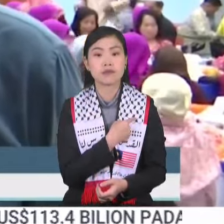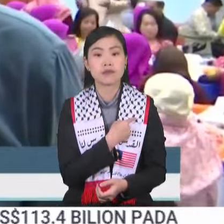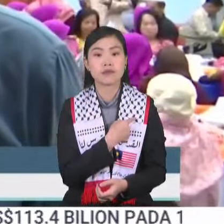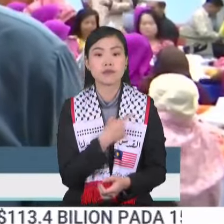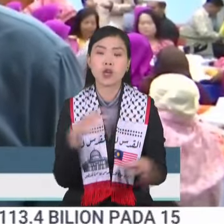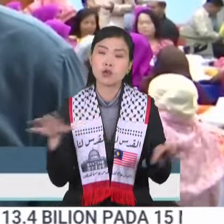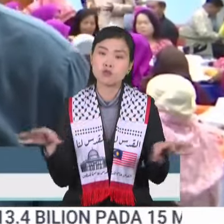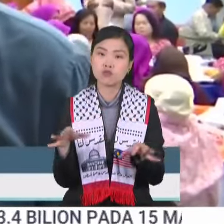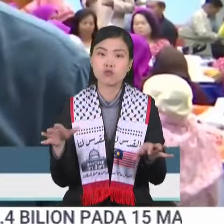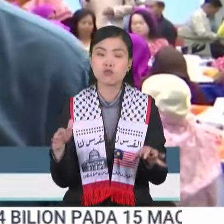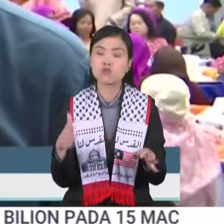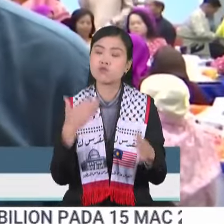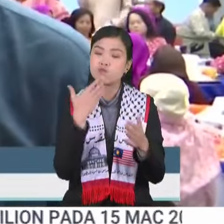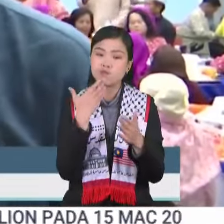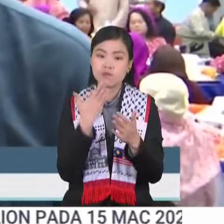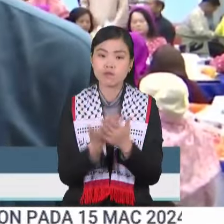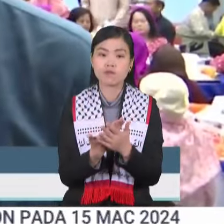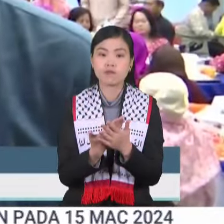best